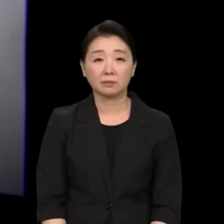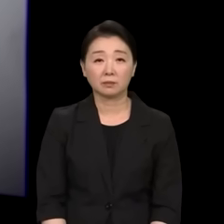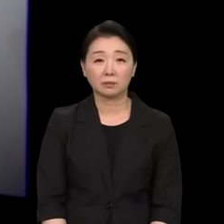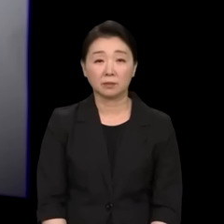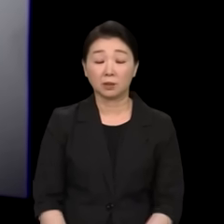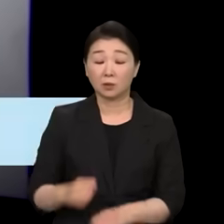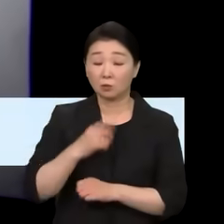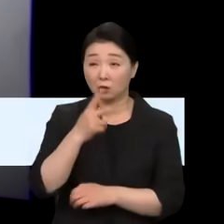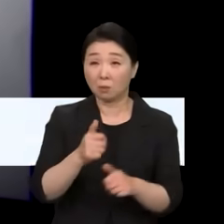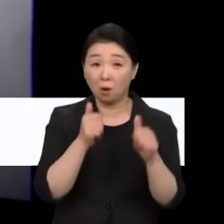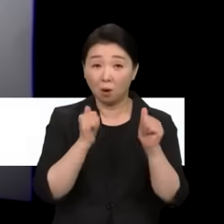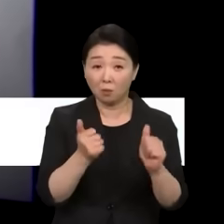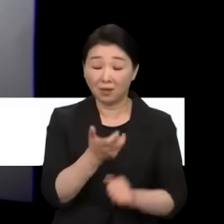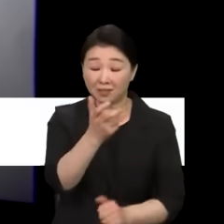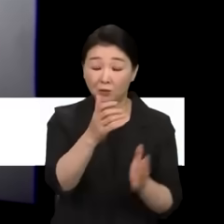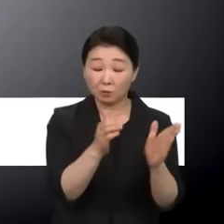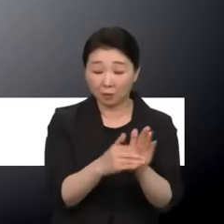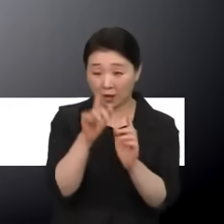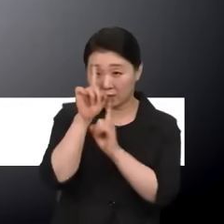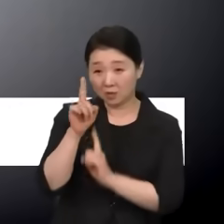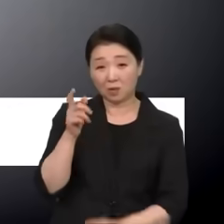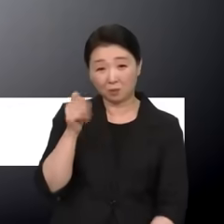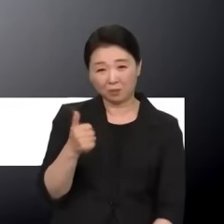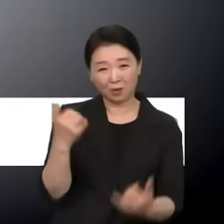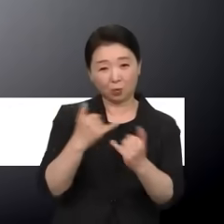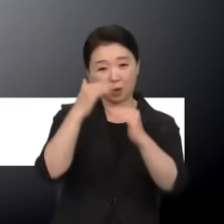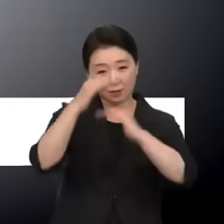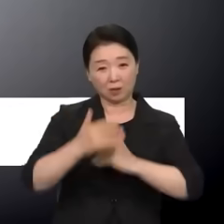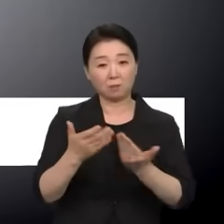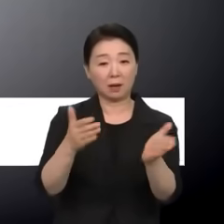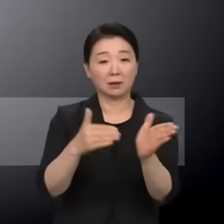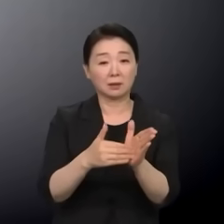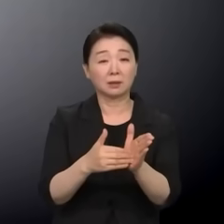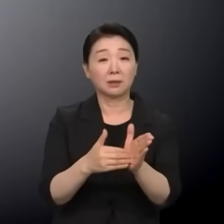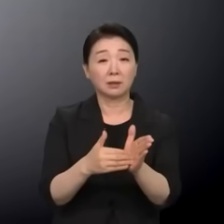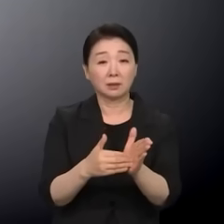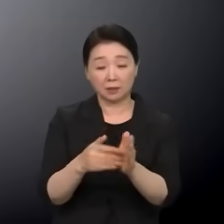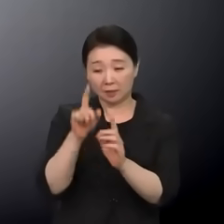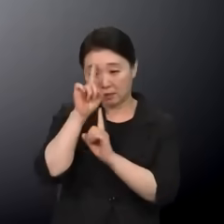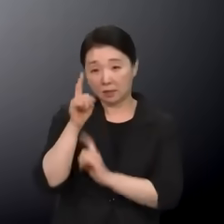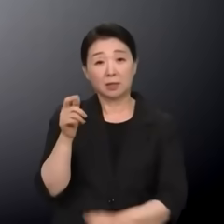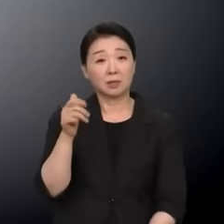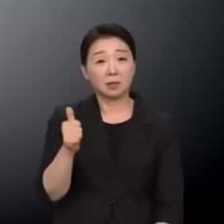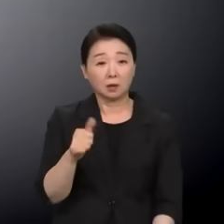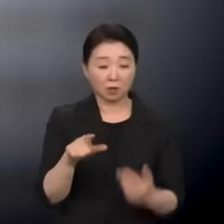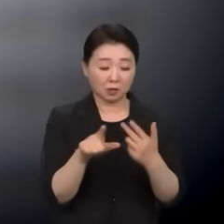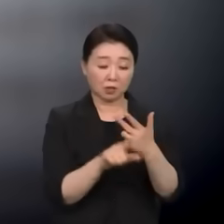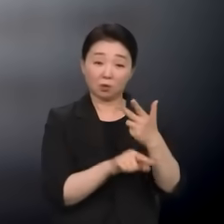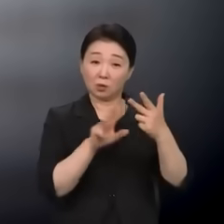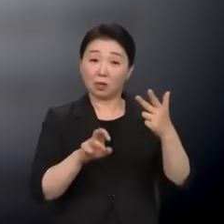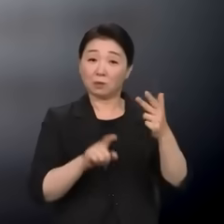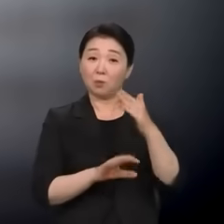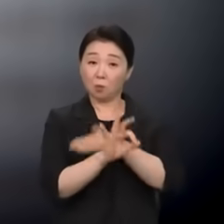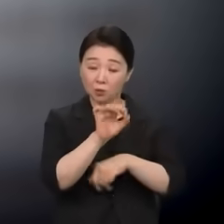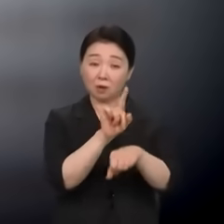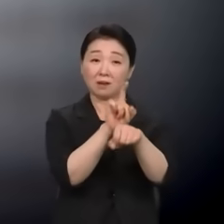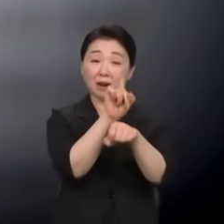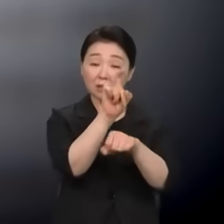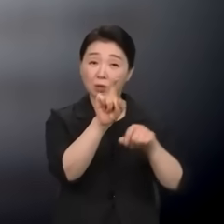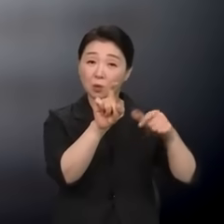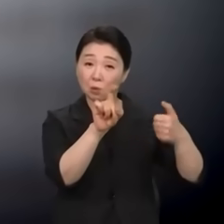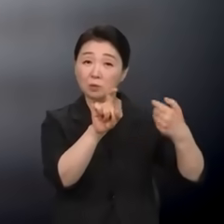군사법원에 제출된 이종섭 전 국방부 장관의 통화 기록입니다. 이 전 장관은 지난해 7월 31일 오전 11시